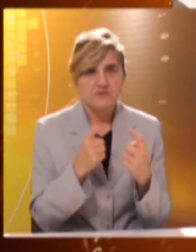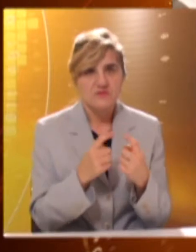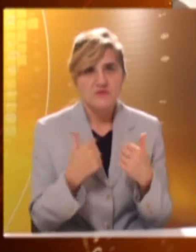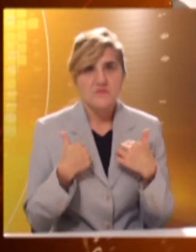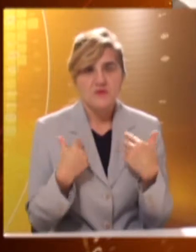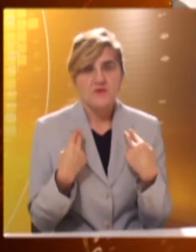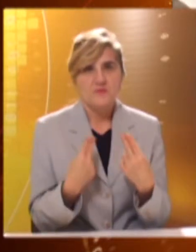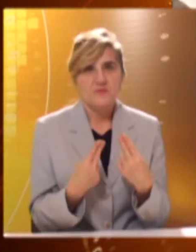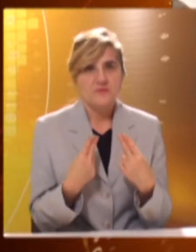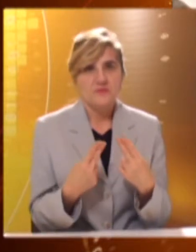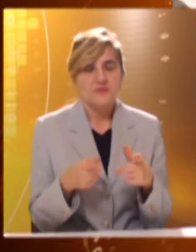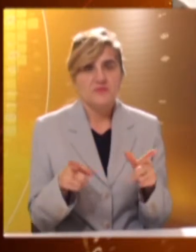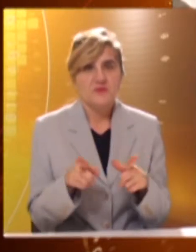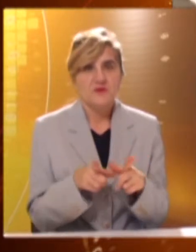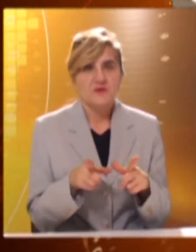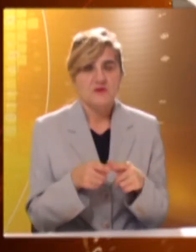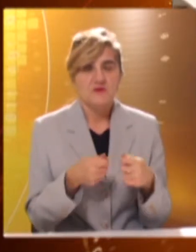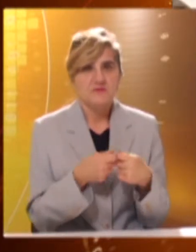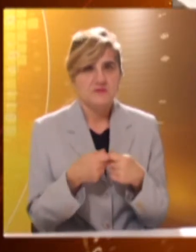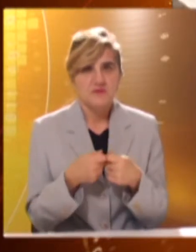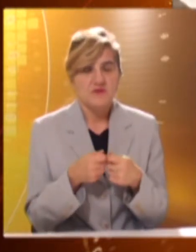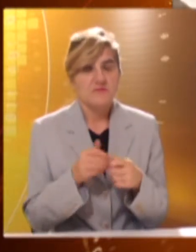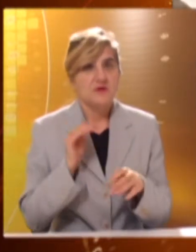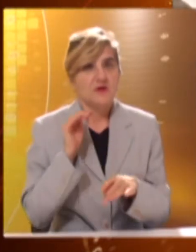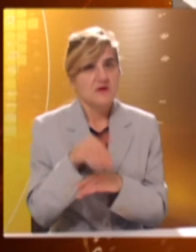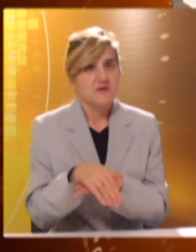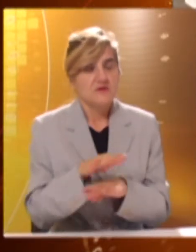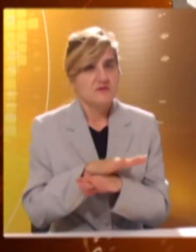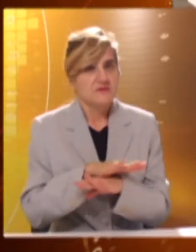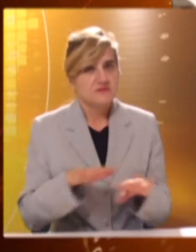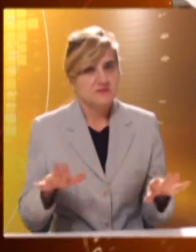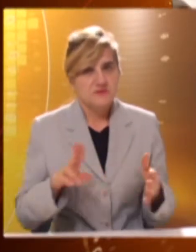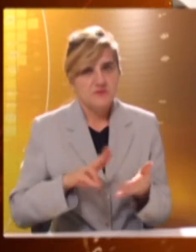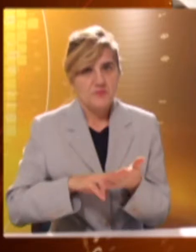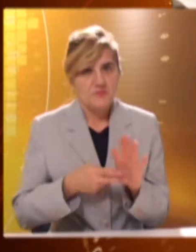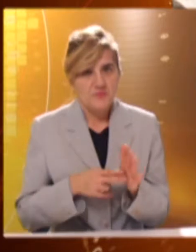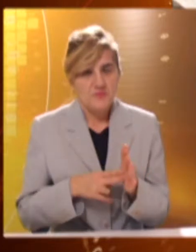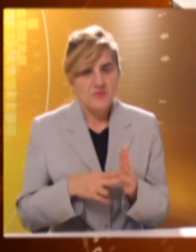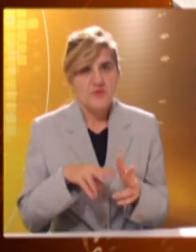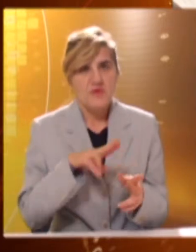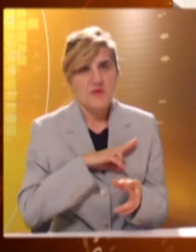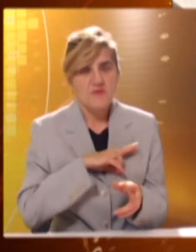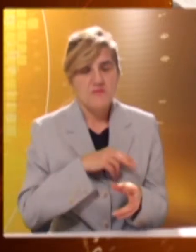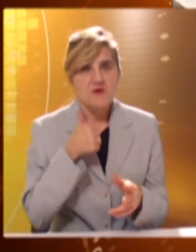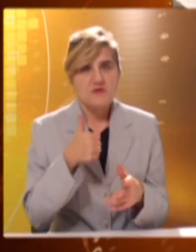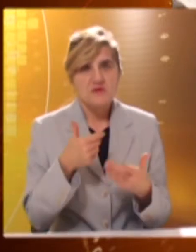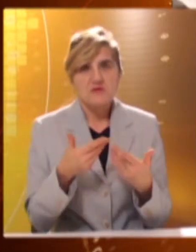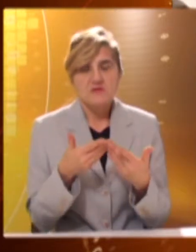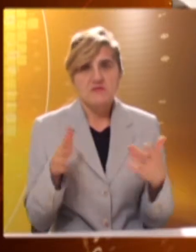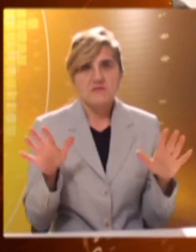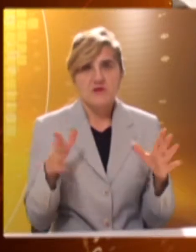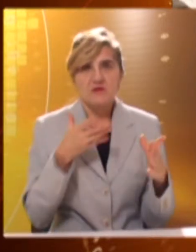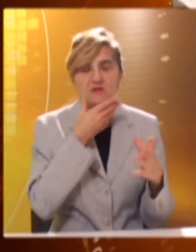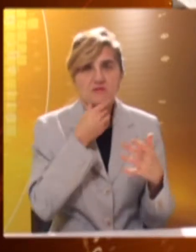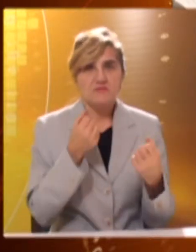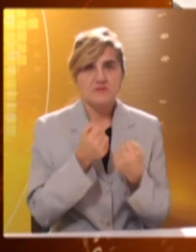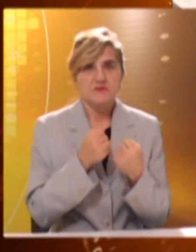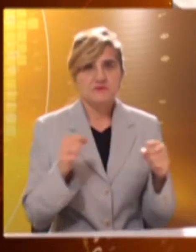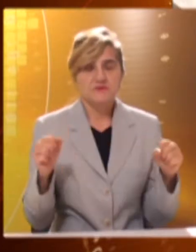za nas bitno kao ustanovu da ćemo nakon završetka migrantske krize imati jedan objekat ovog tipa